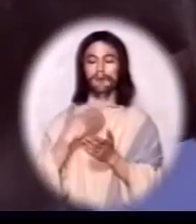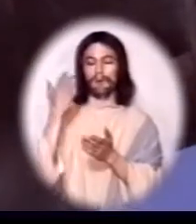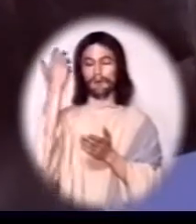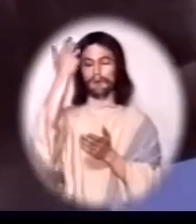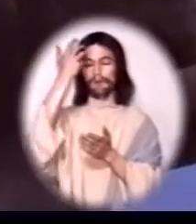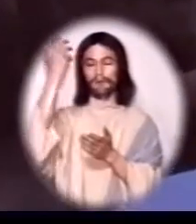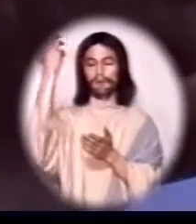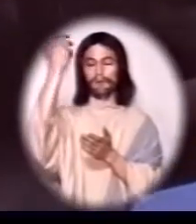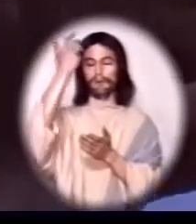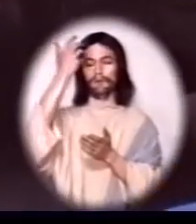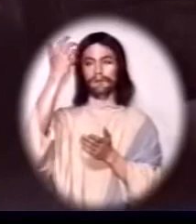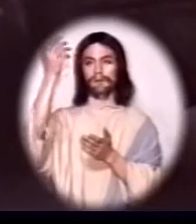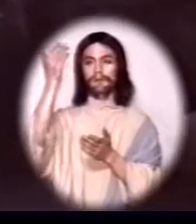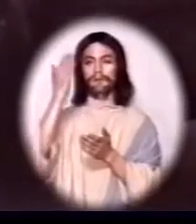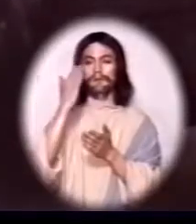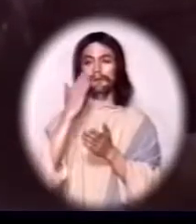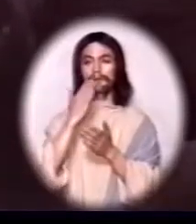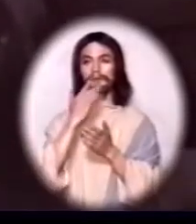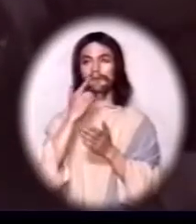내 영혼을